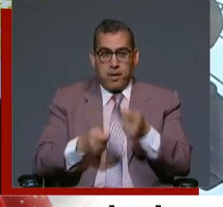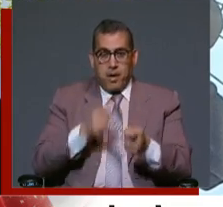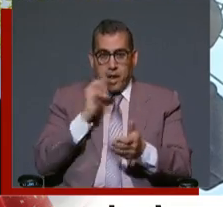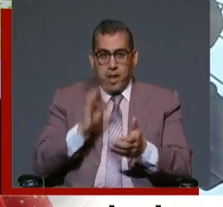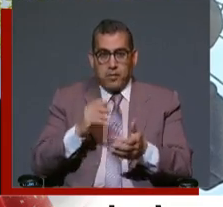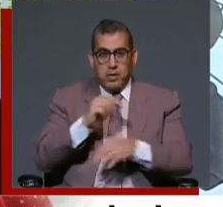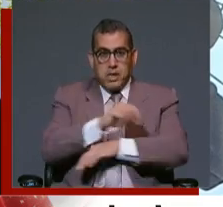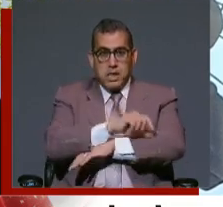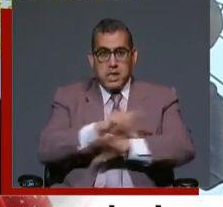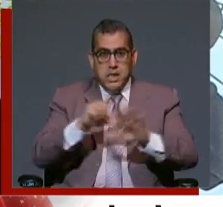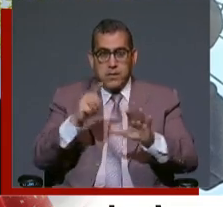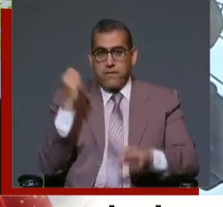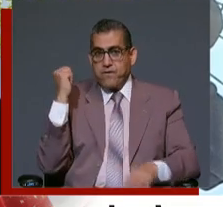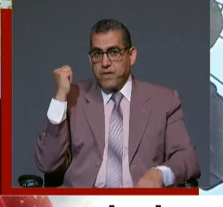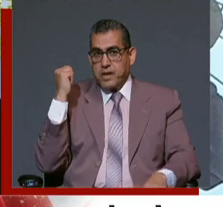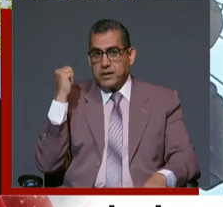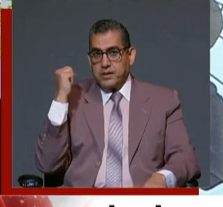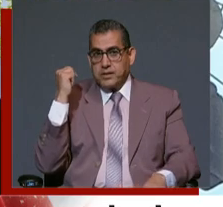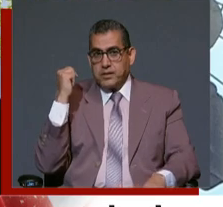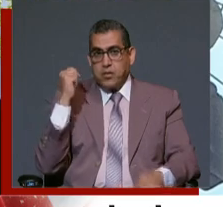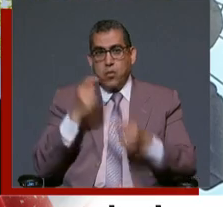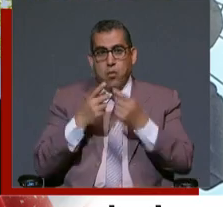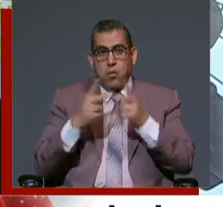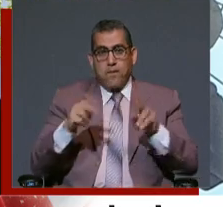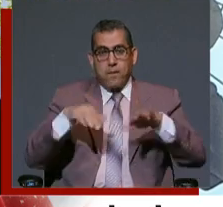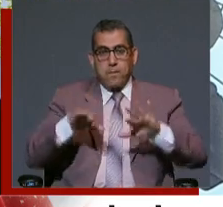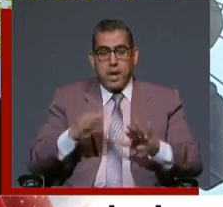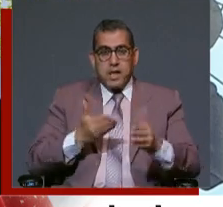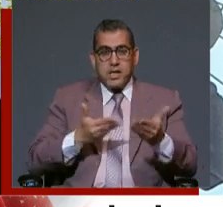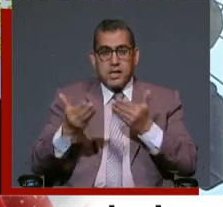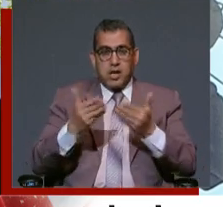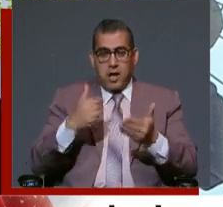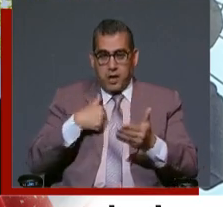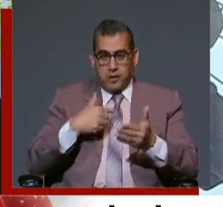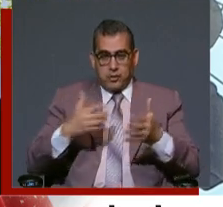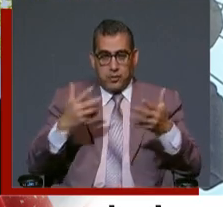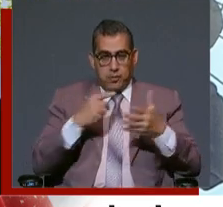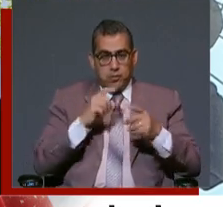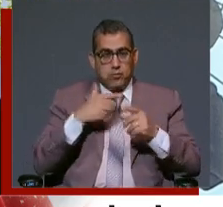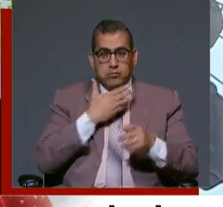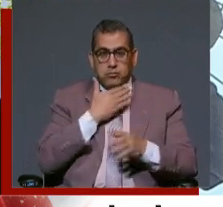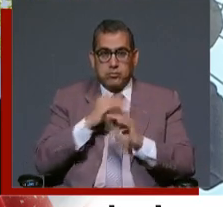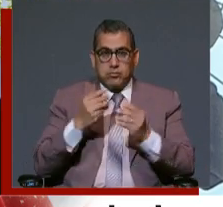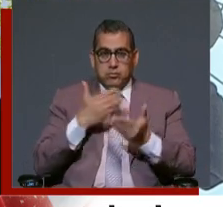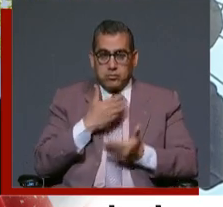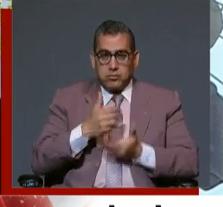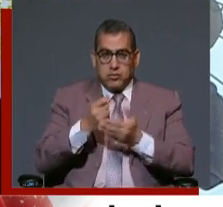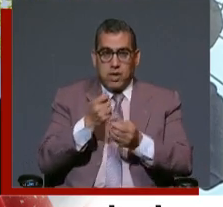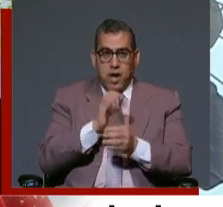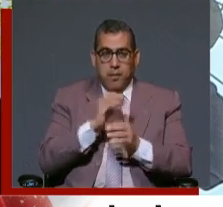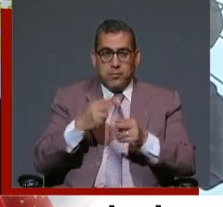الأسبوع الماضي وافق مجلس إدارتنا على ضمان ائتماني جزئي بقيمة